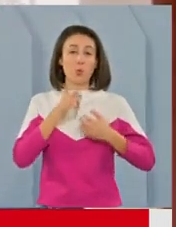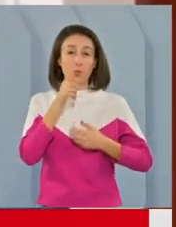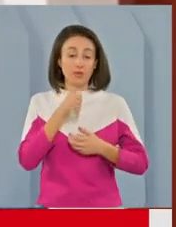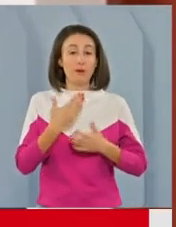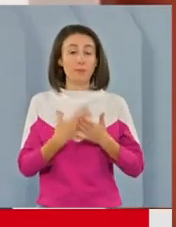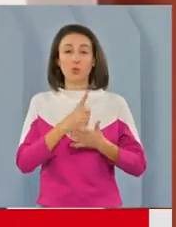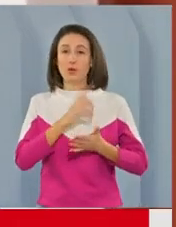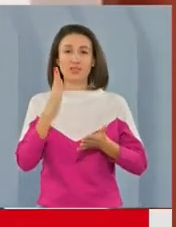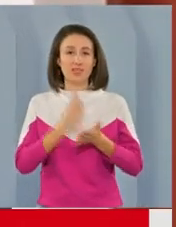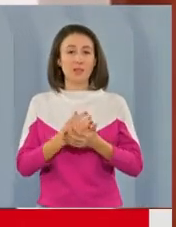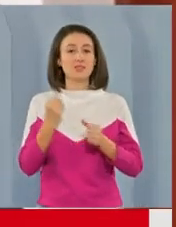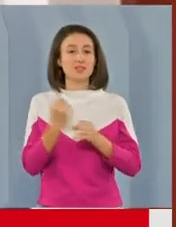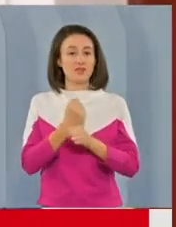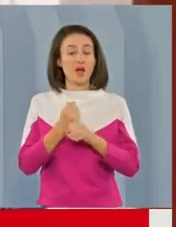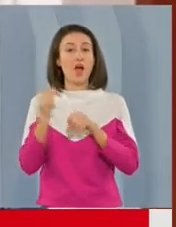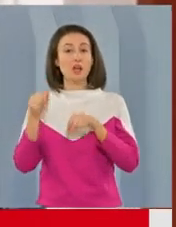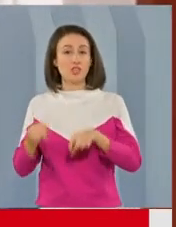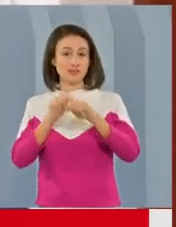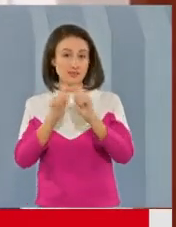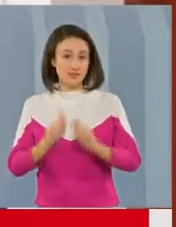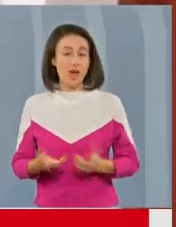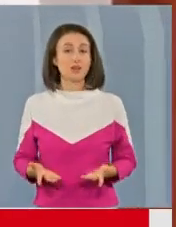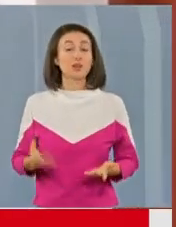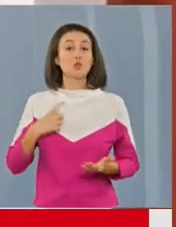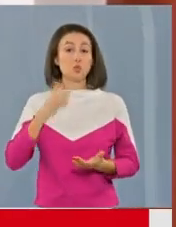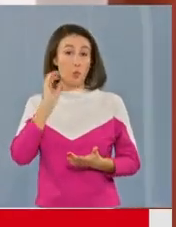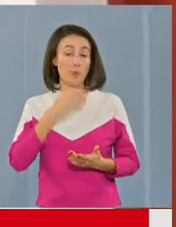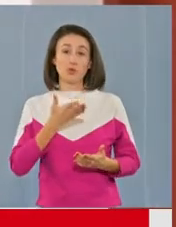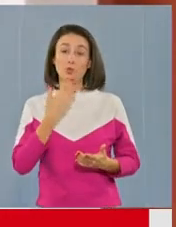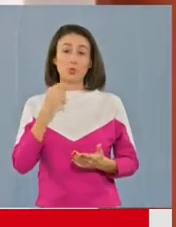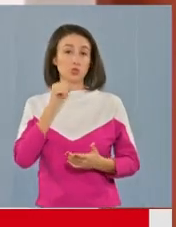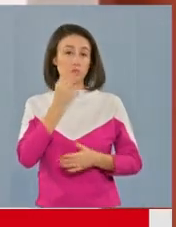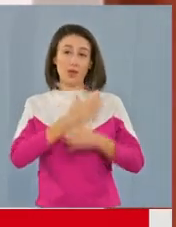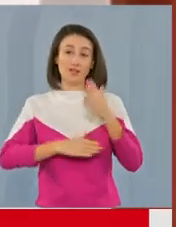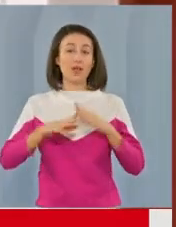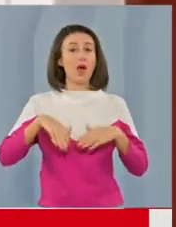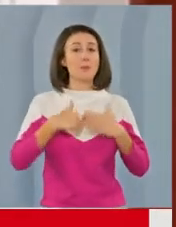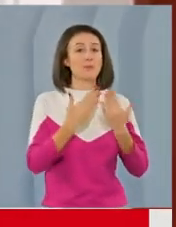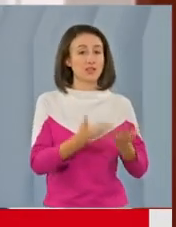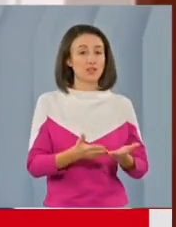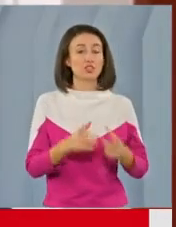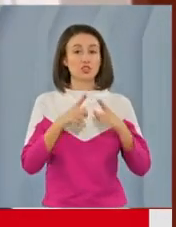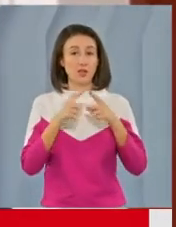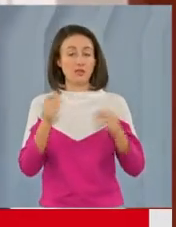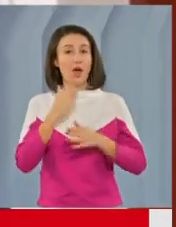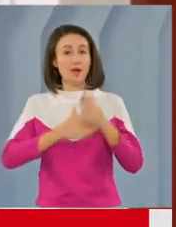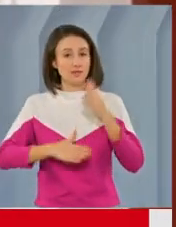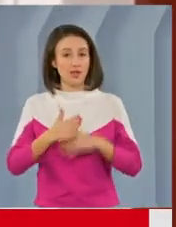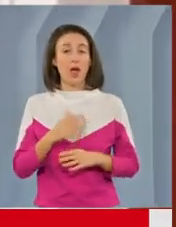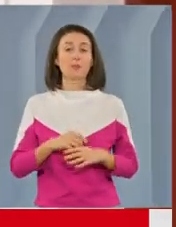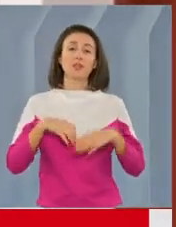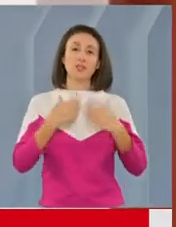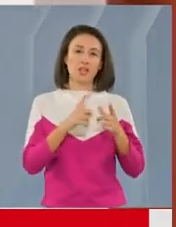pentru nedreptățile astea care se fac în țara asta. Sunt oameni care n-au niciun handicap și le dă certificate de handicap, le